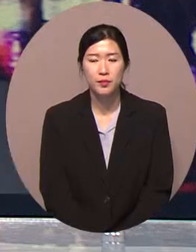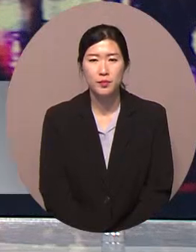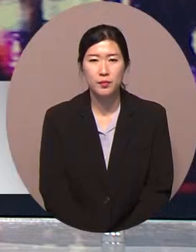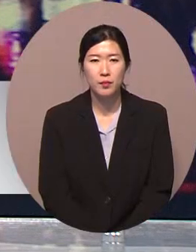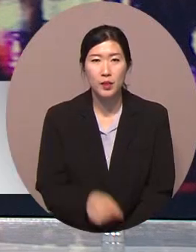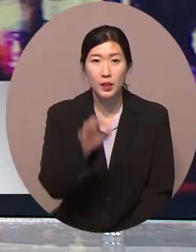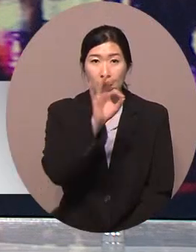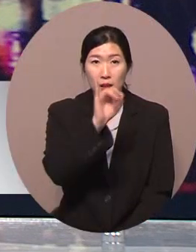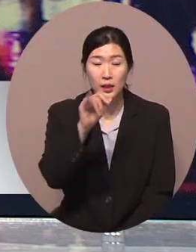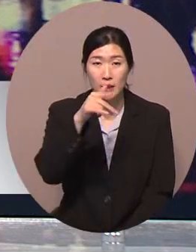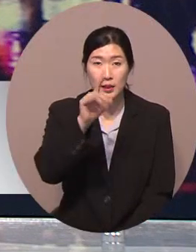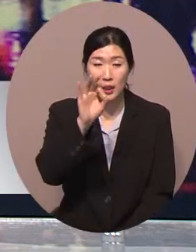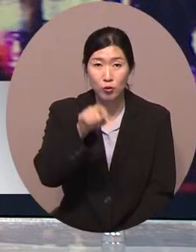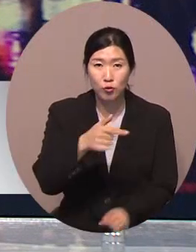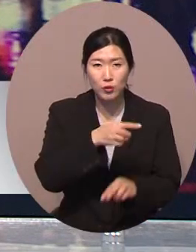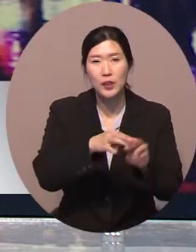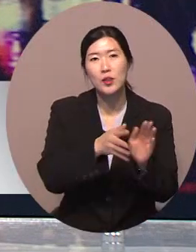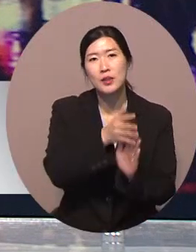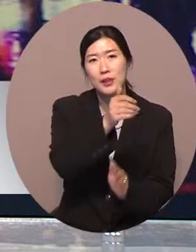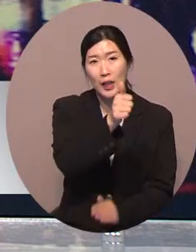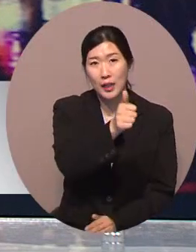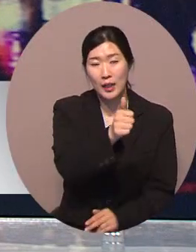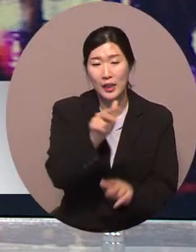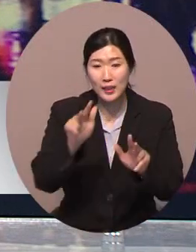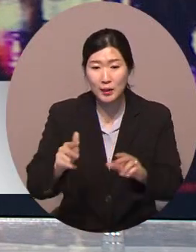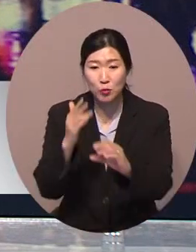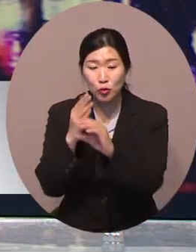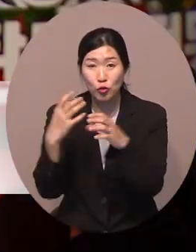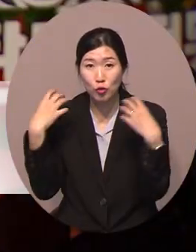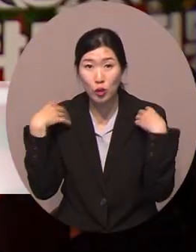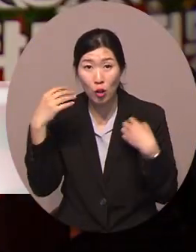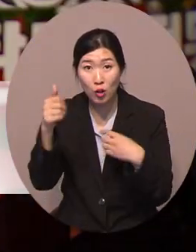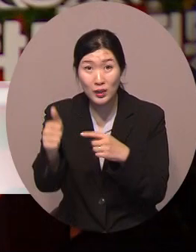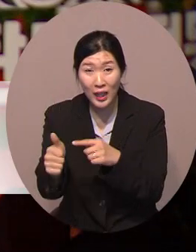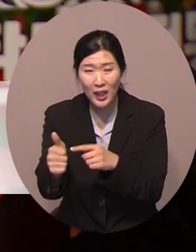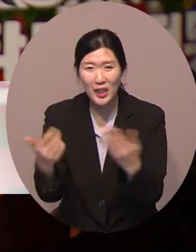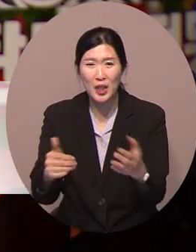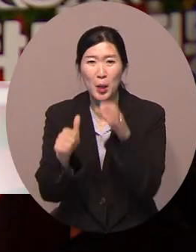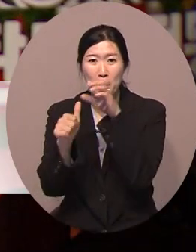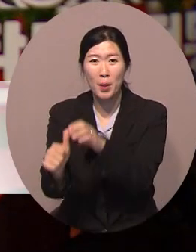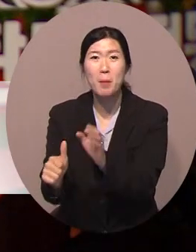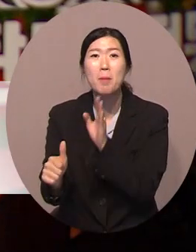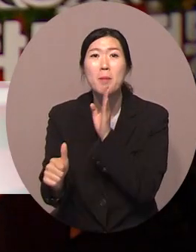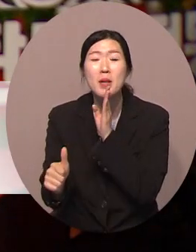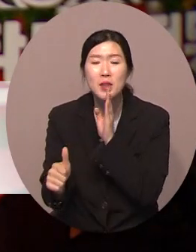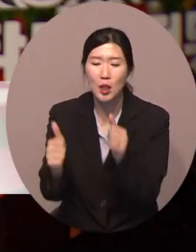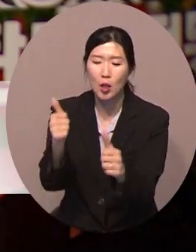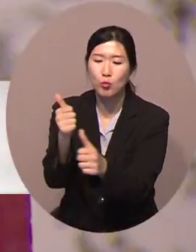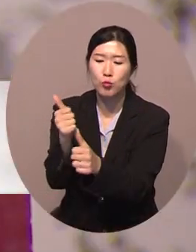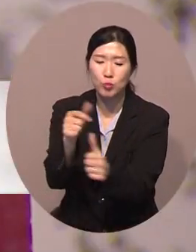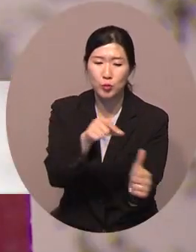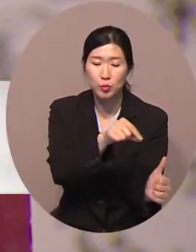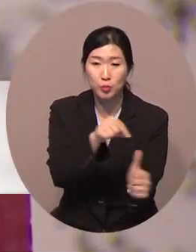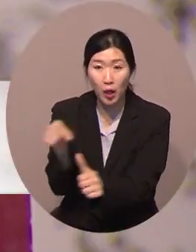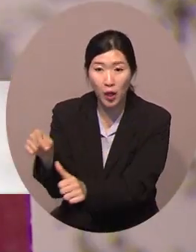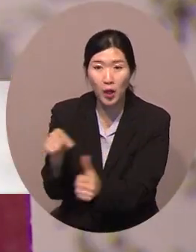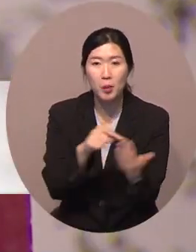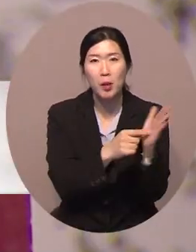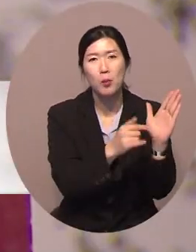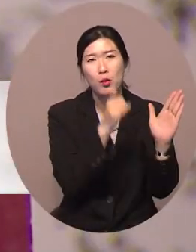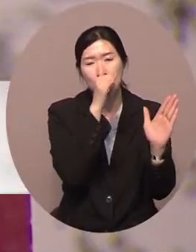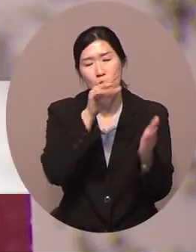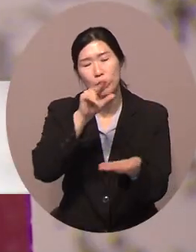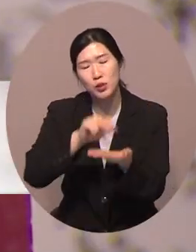이장호 대전시장이 공직선거법 위반 혐의로 구청장이 공석인 대전 중구에 부구청장 인사를 예고하면서